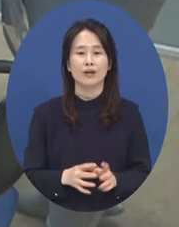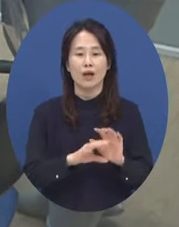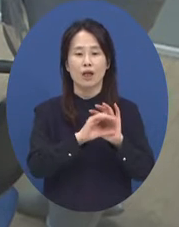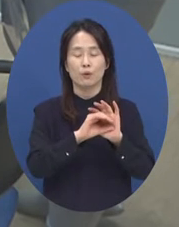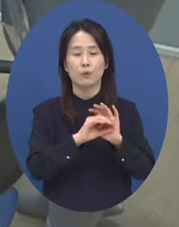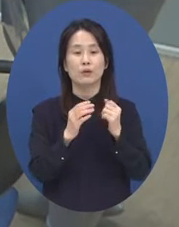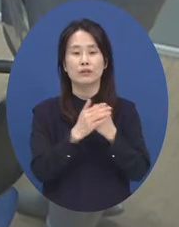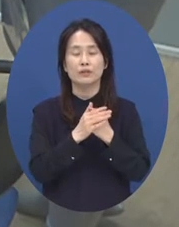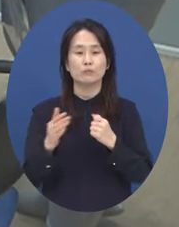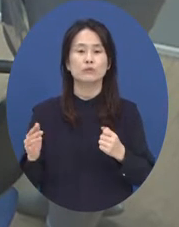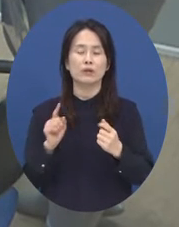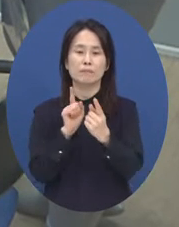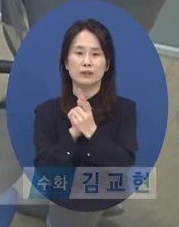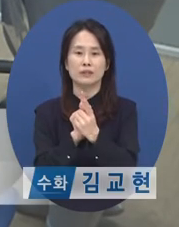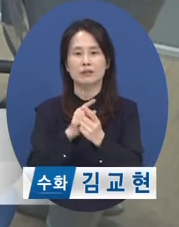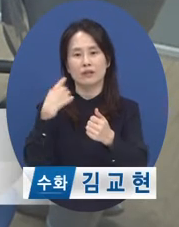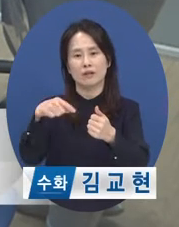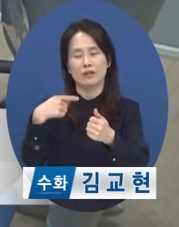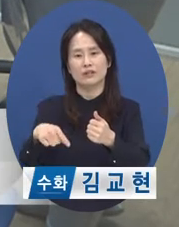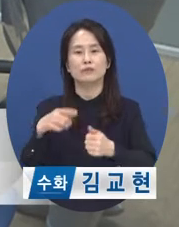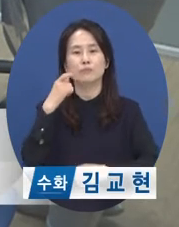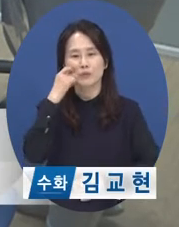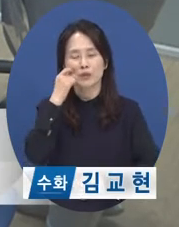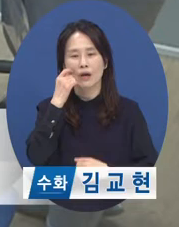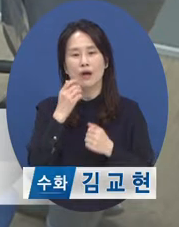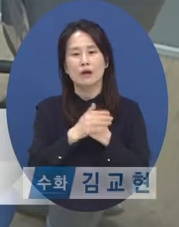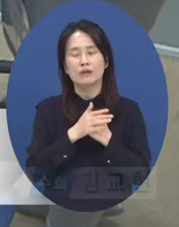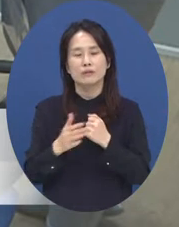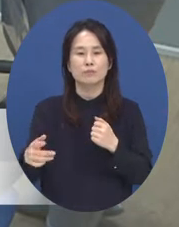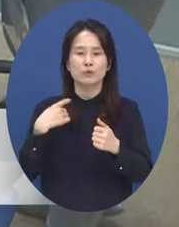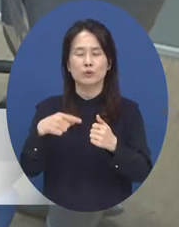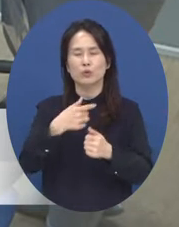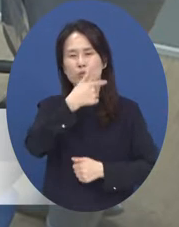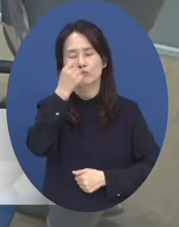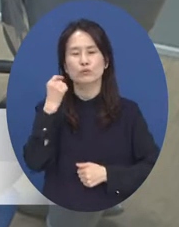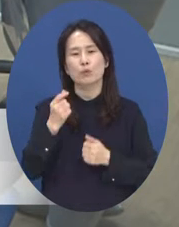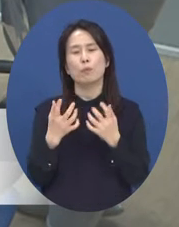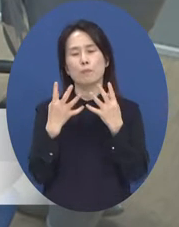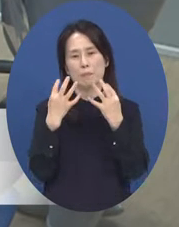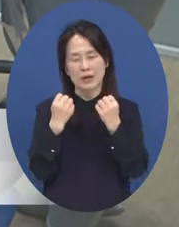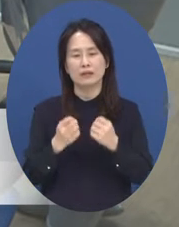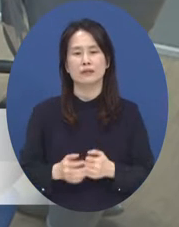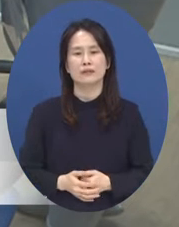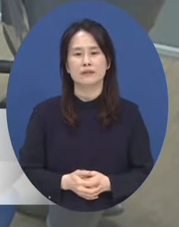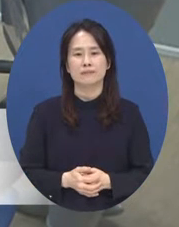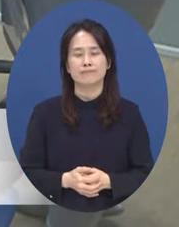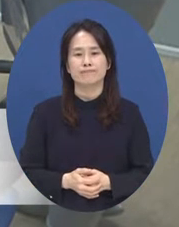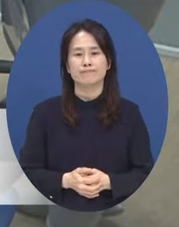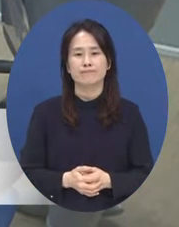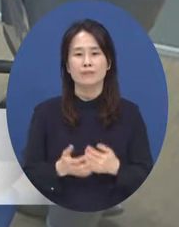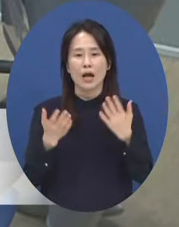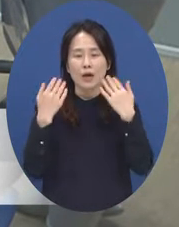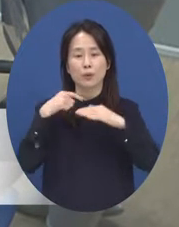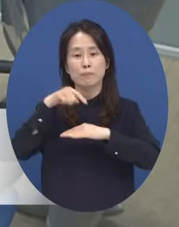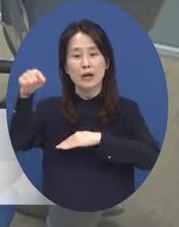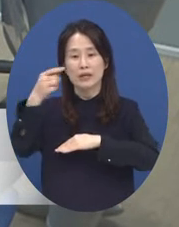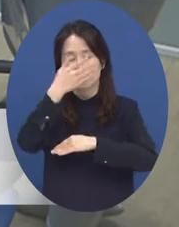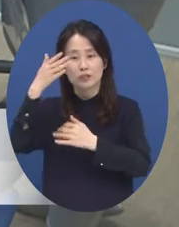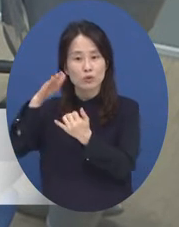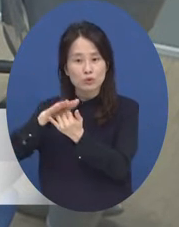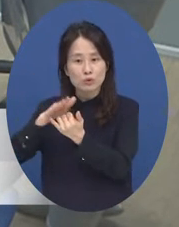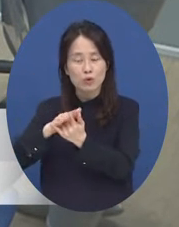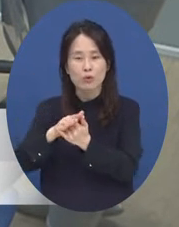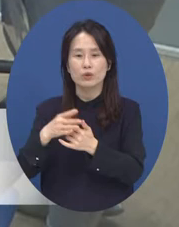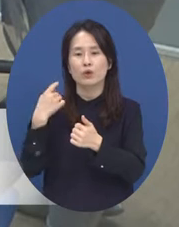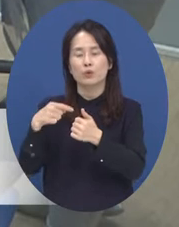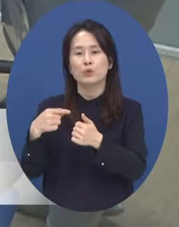코로나19로 대면 교육이 어려워지면서 교육 사각지대도 덩달아 커지고 있는 상황입니다. 경기도에는 학교 밖 청소년 등 교육